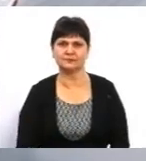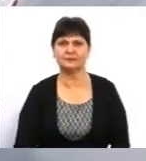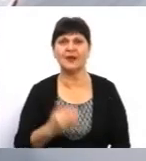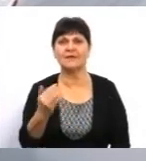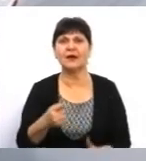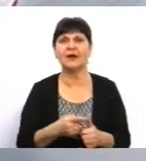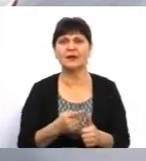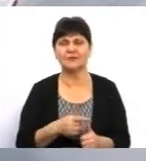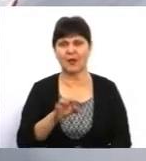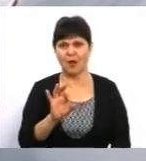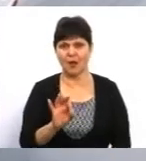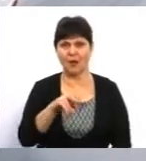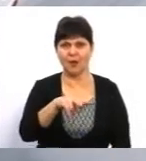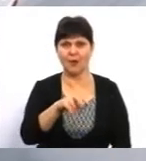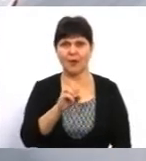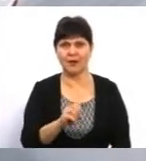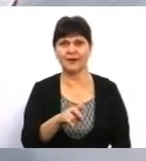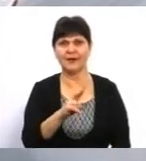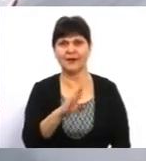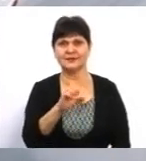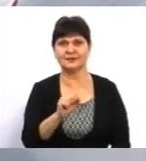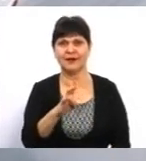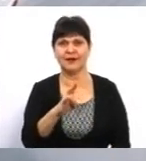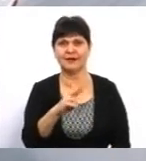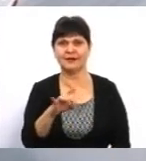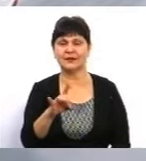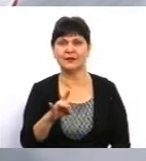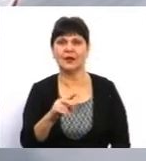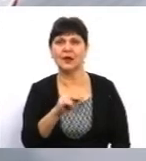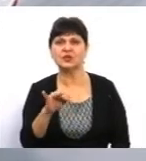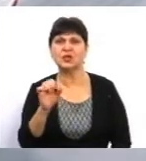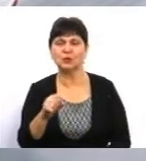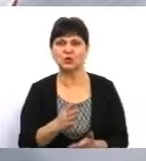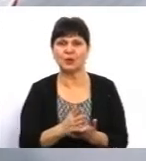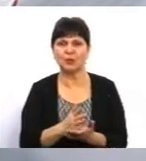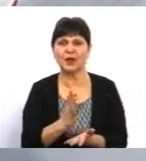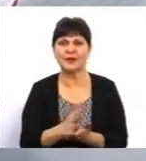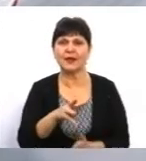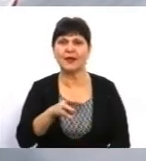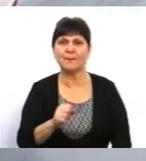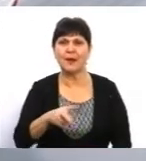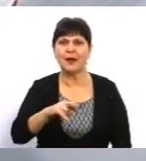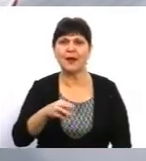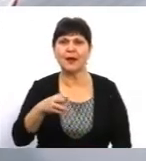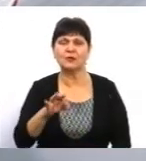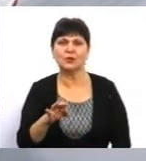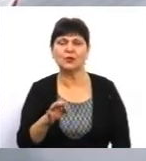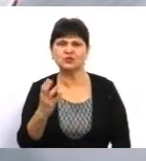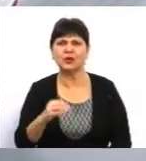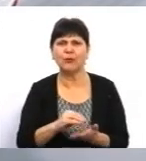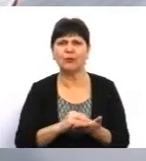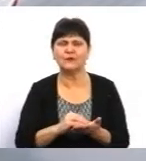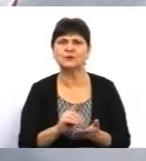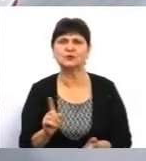Олександр, я перепрошую. Повторіть, будь ласка, ще питання. Чи можна послугу є малятко? Що саме? Тому що ми не розчули початок.